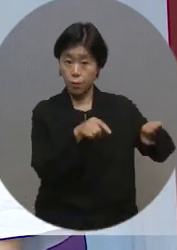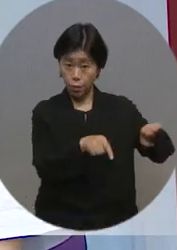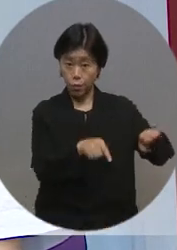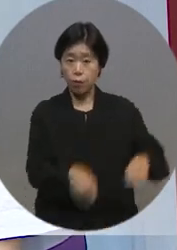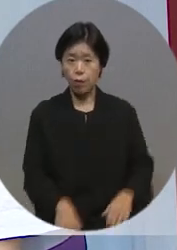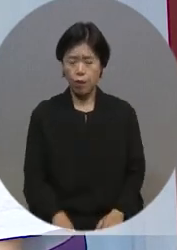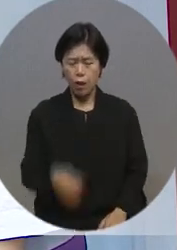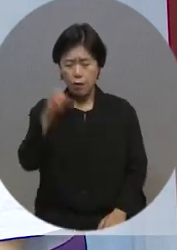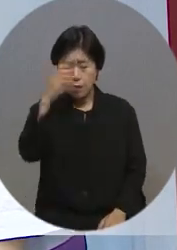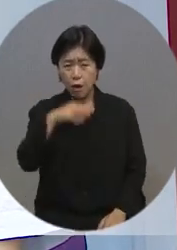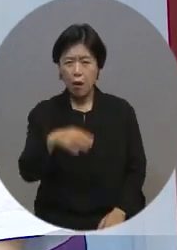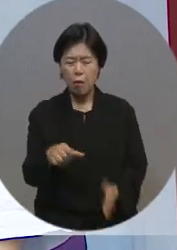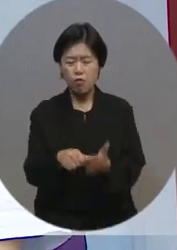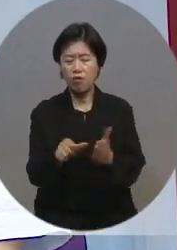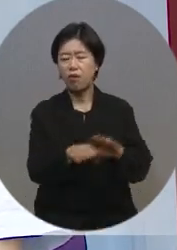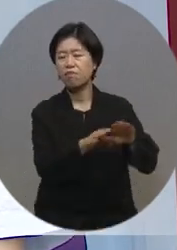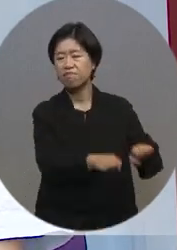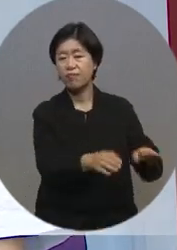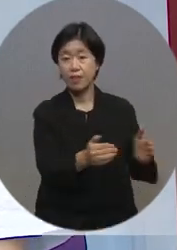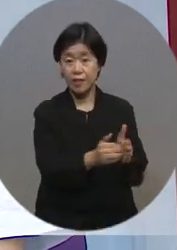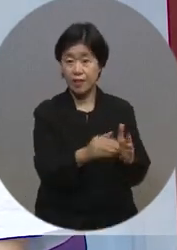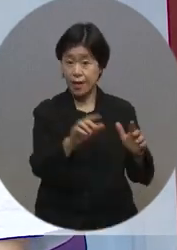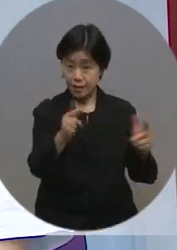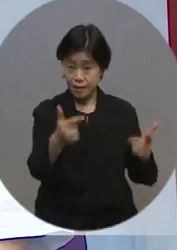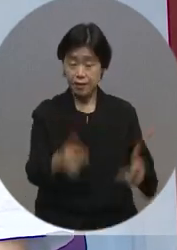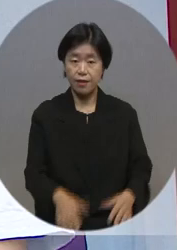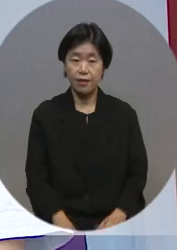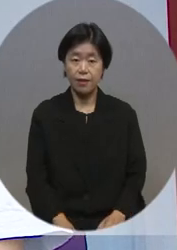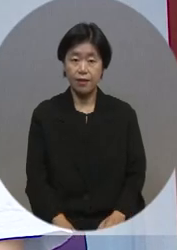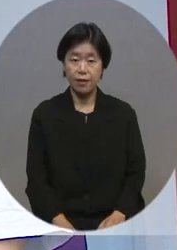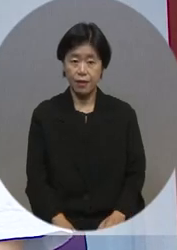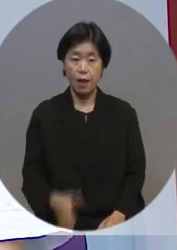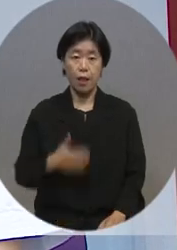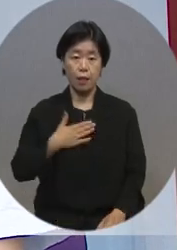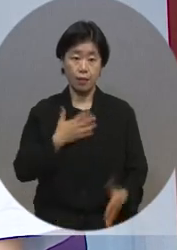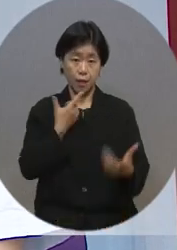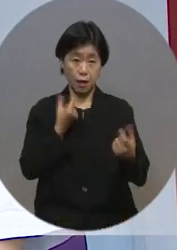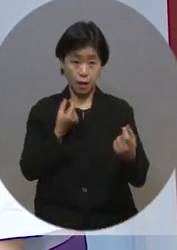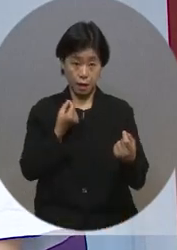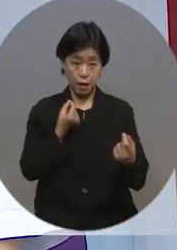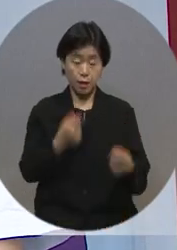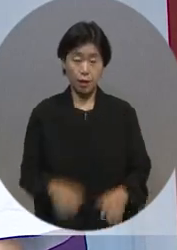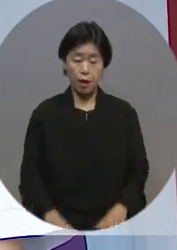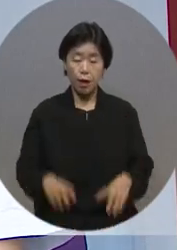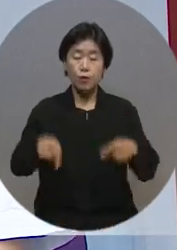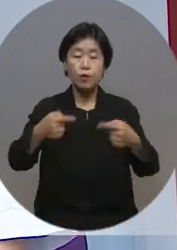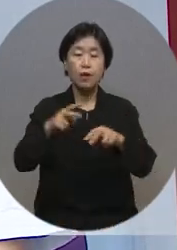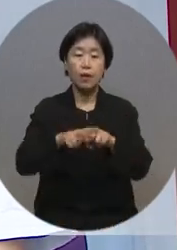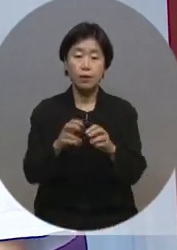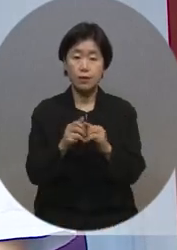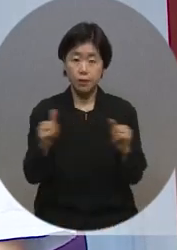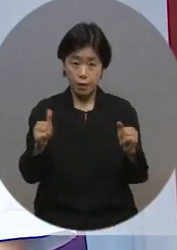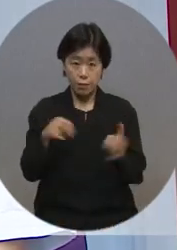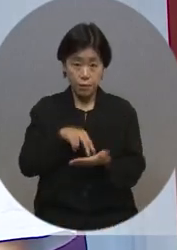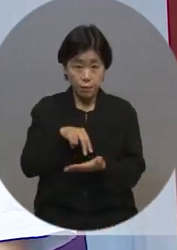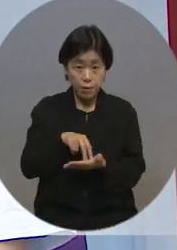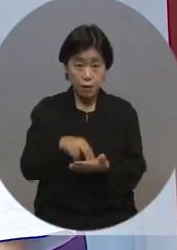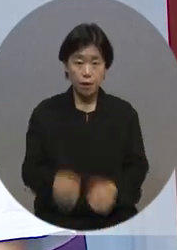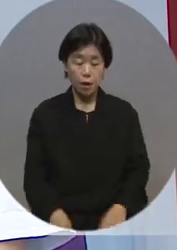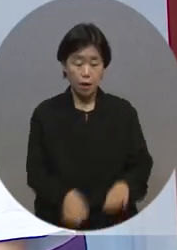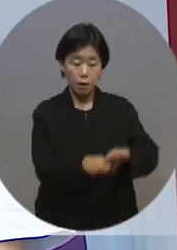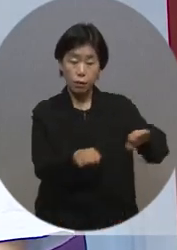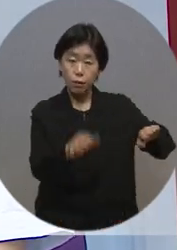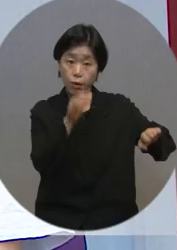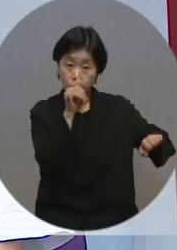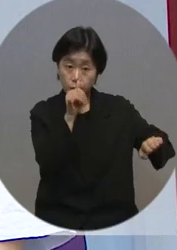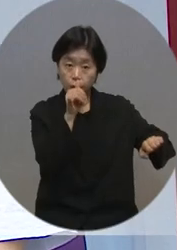경사로라는 게 단순히 물리적인 어떤 설치물에서 끝나는 게 아니라 저와 같이 휠체어를 이용하는 사람들에게는